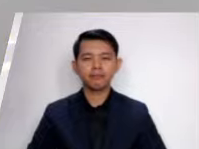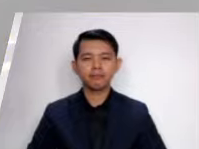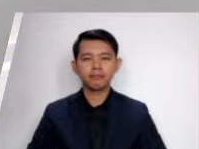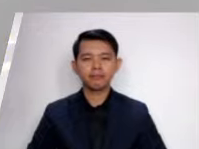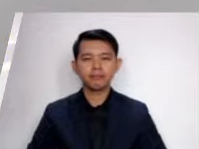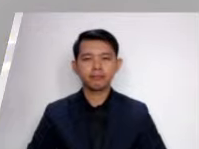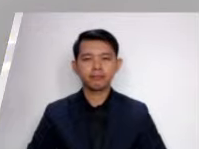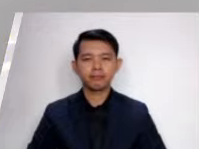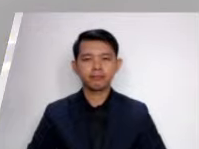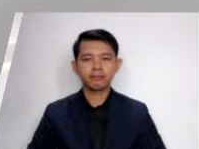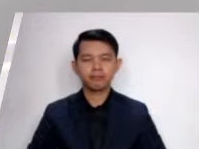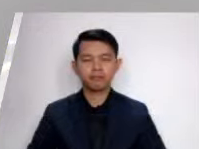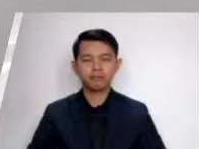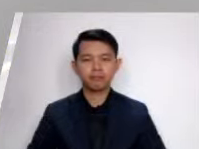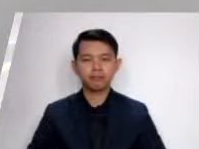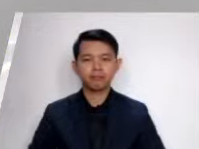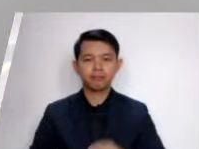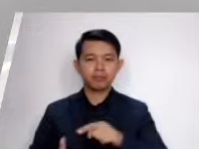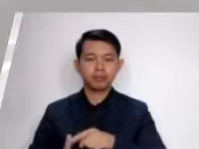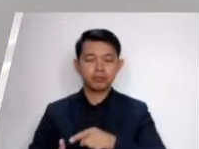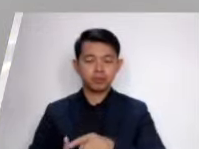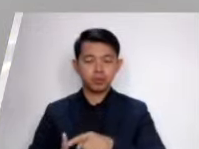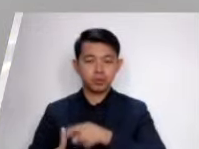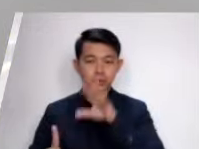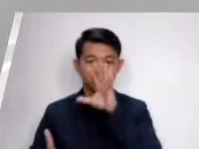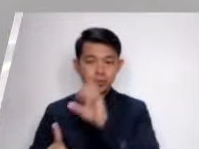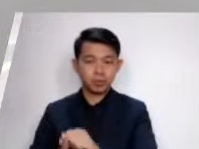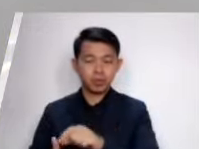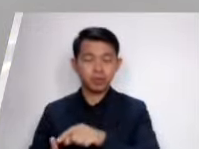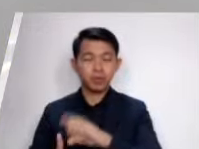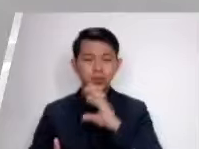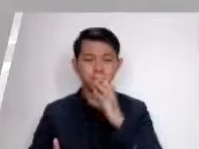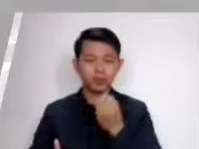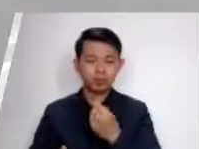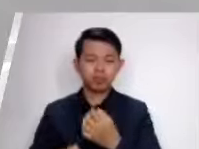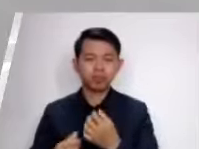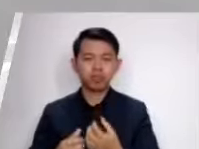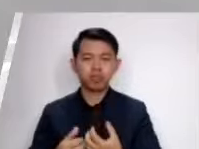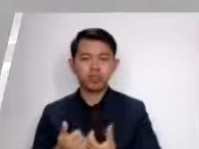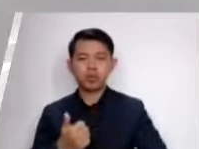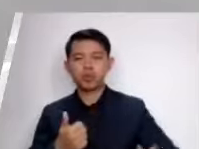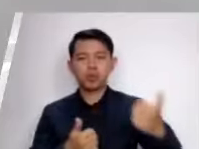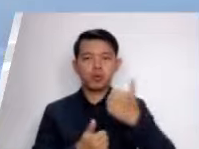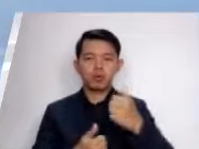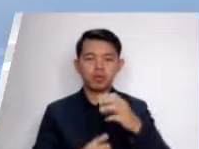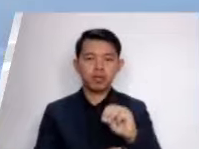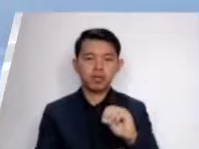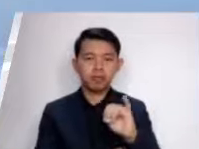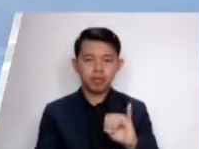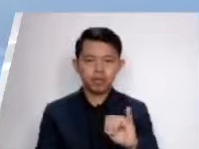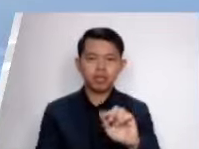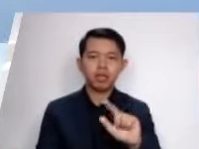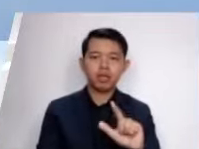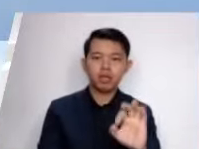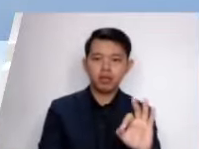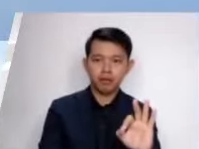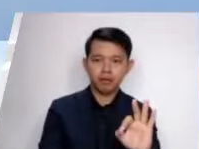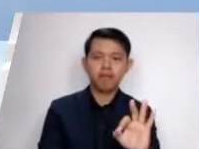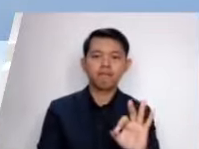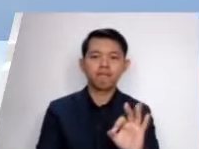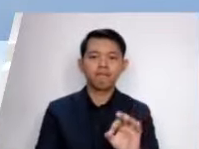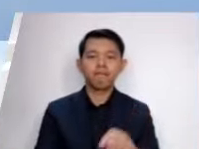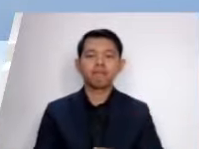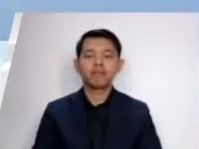Arestado sa Marawi, Lanao del Sur, ang isang commander ng Moro Islamic Liberation Front. Naaresto si Jovi Sangila na may mga alias